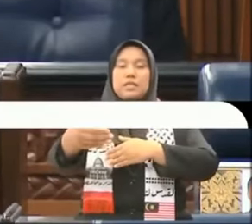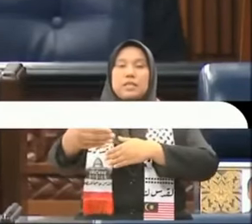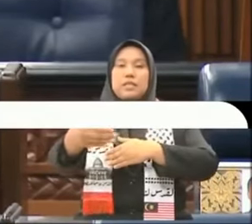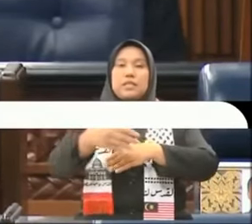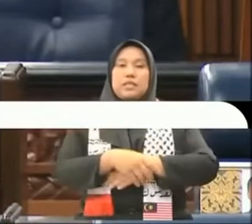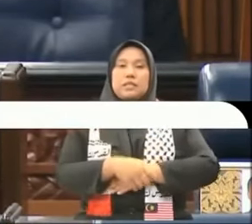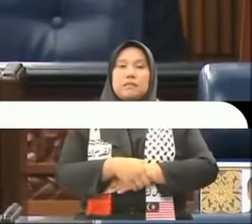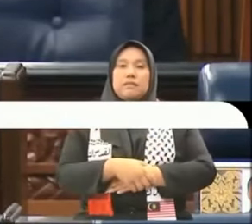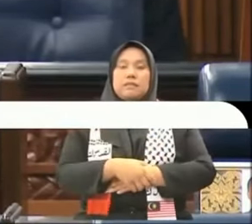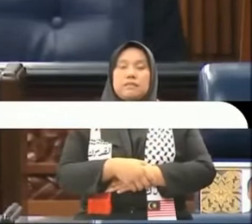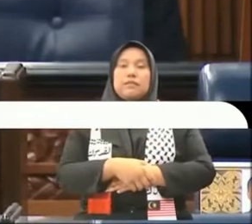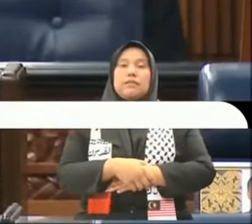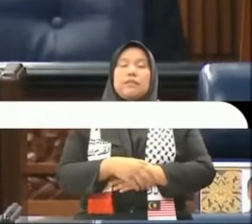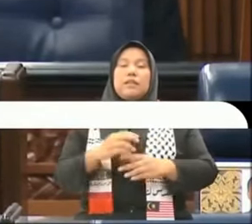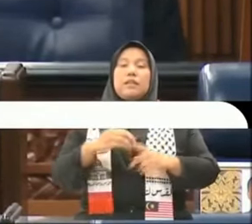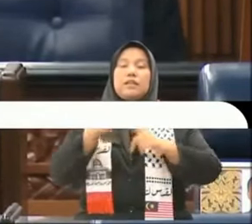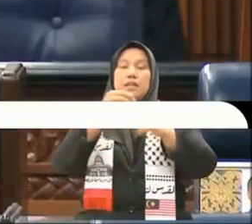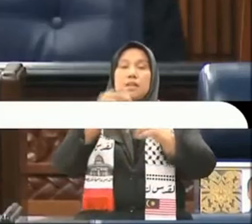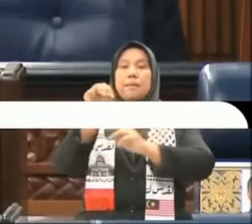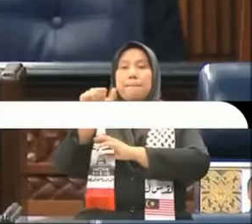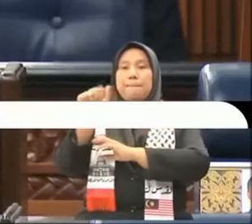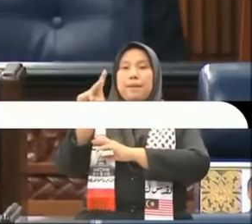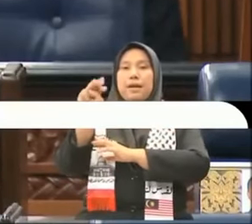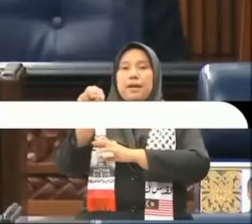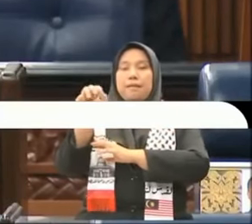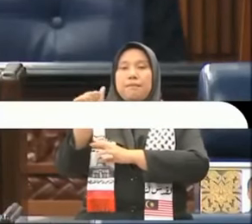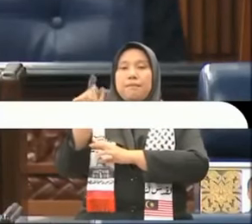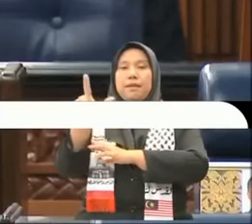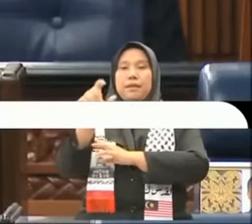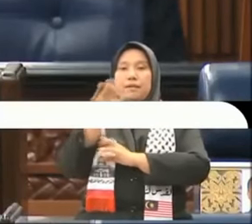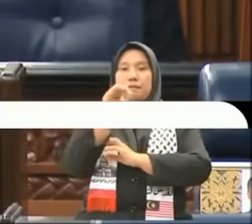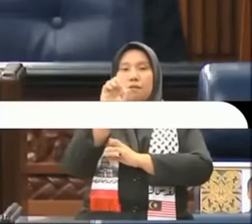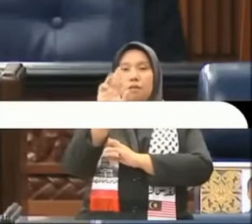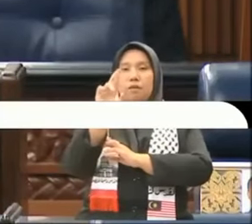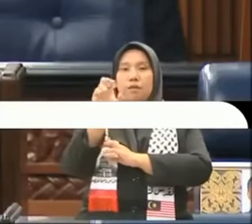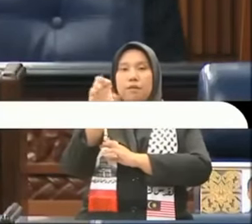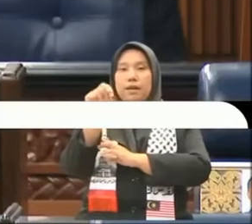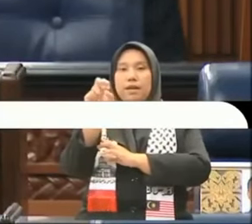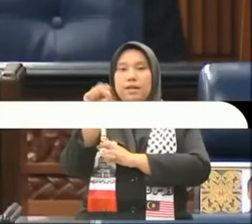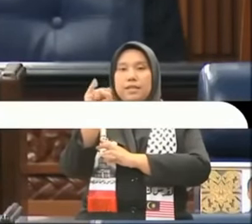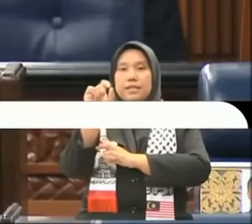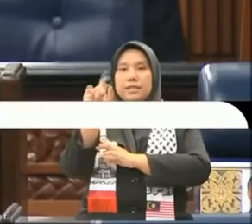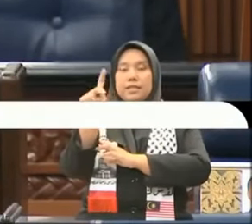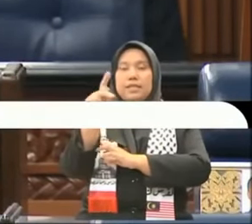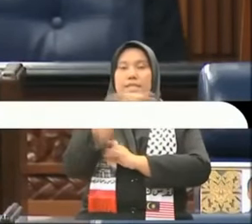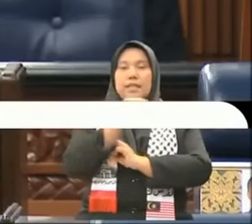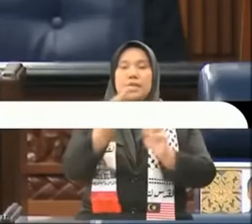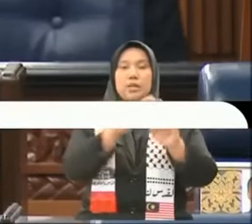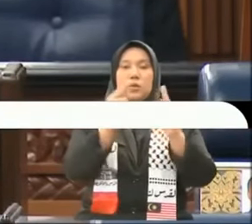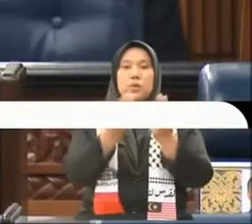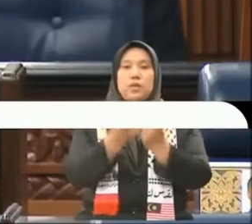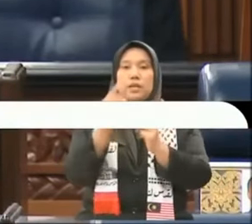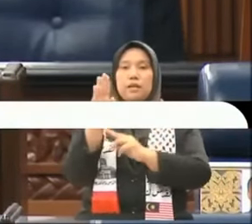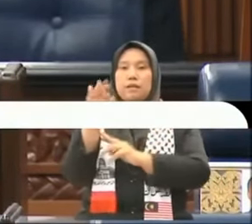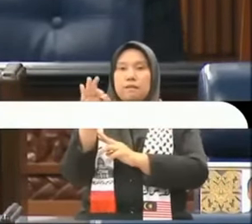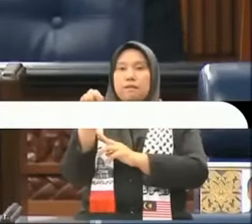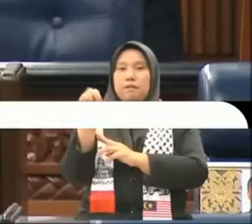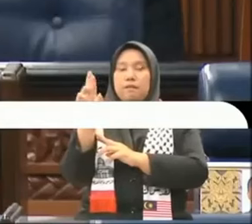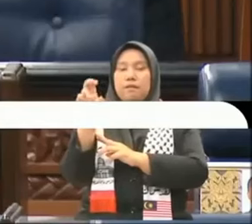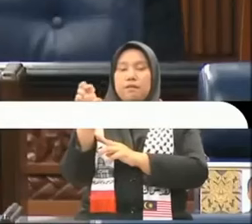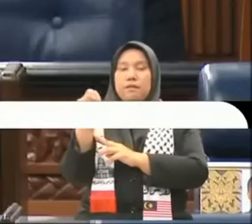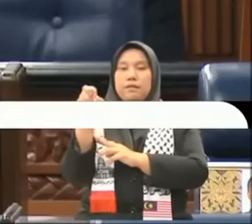sekali makmal forensik dan unit digital forensik sebagai peneraju dalam kesihatan Jen jenah siber